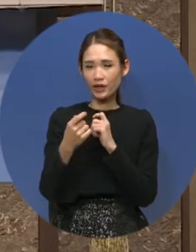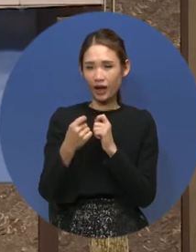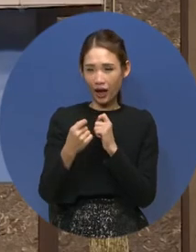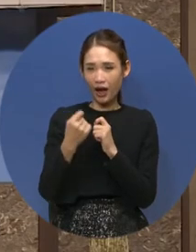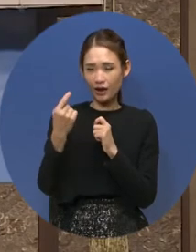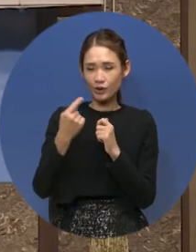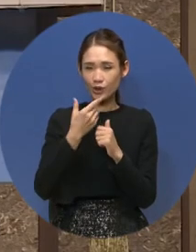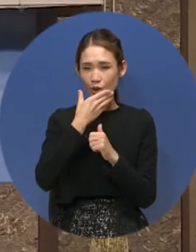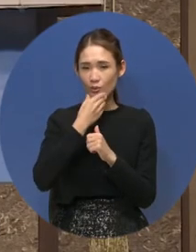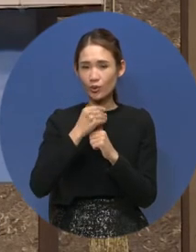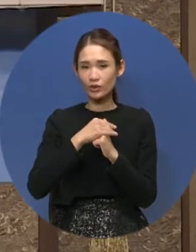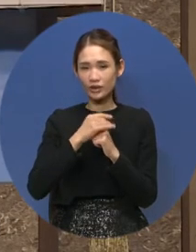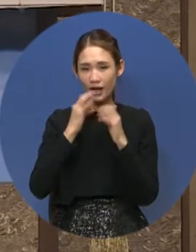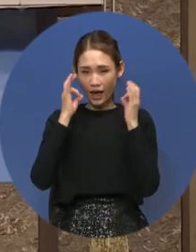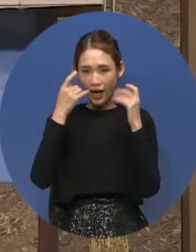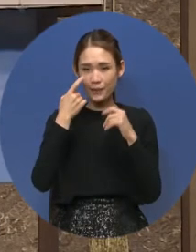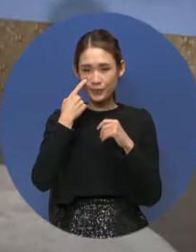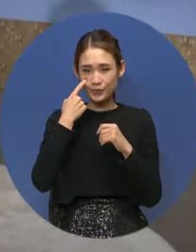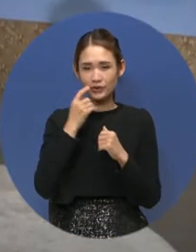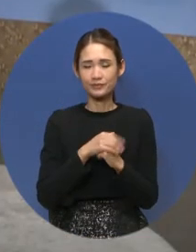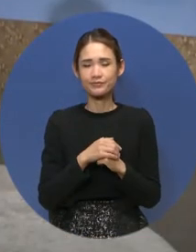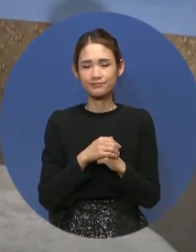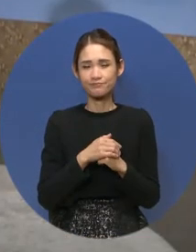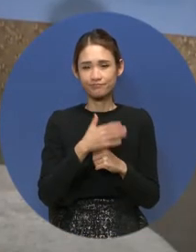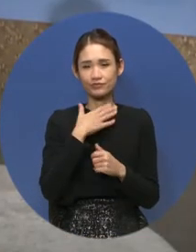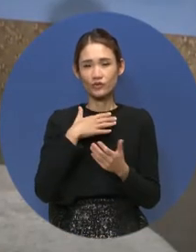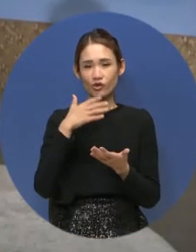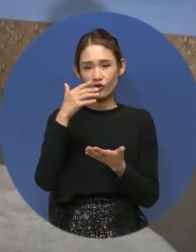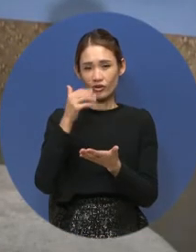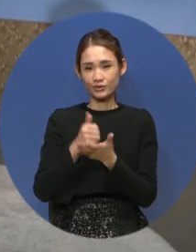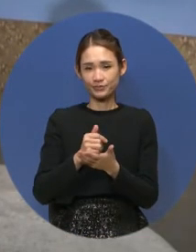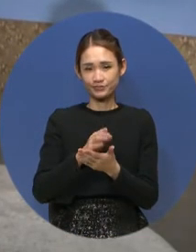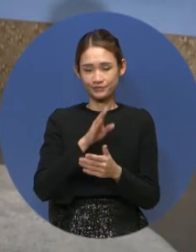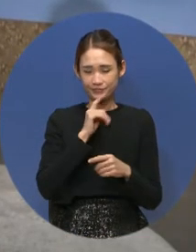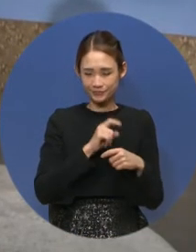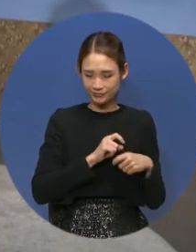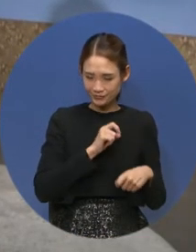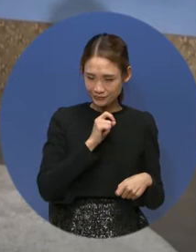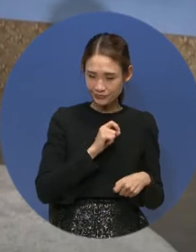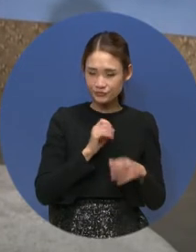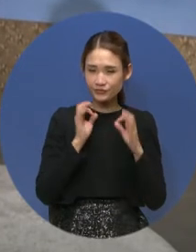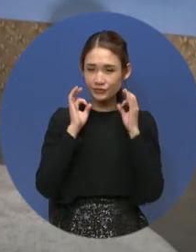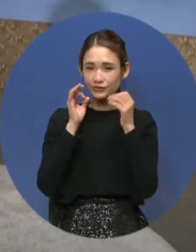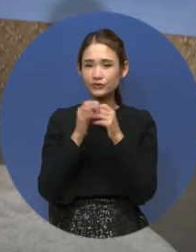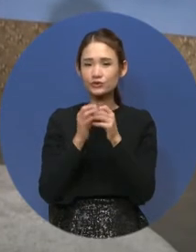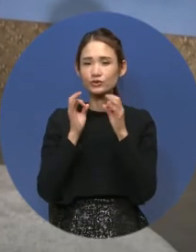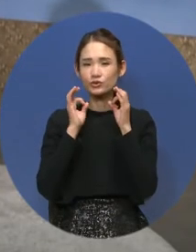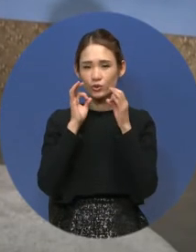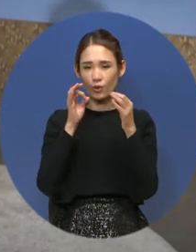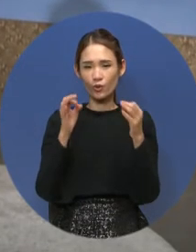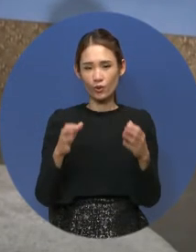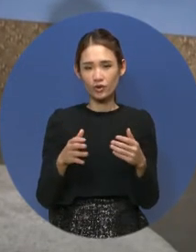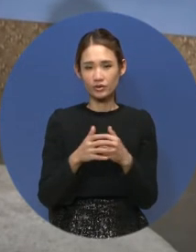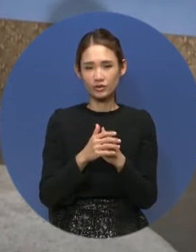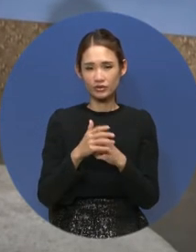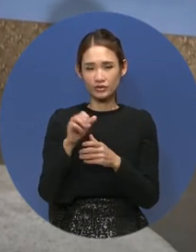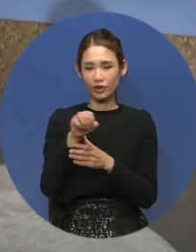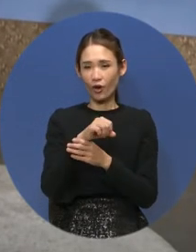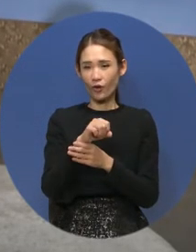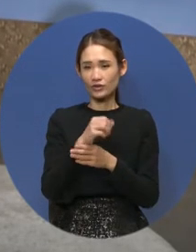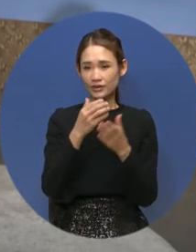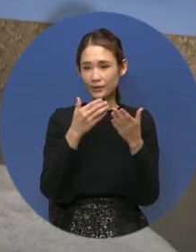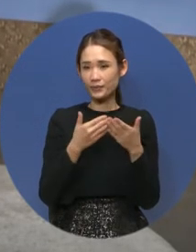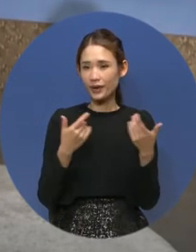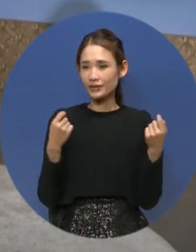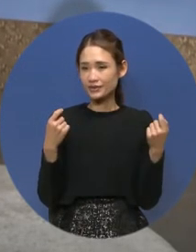복지정책을 실현하도록 더욱 노력하겠습니다. 네. 구청장님의 이 진심과 또 그동안의 노력이 결실을 맺은 게 아닌가